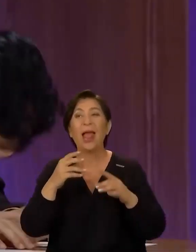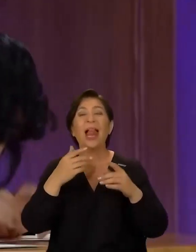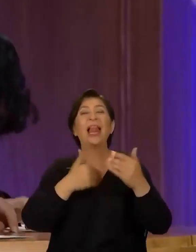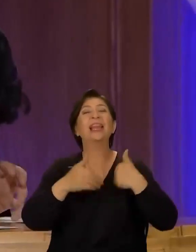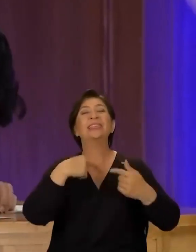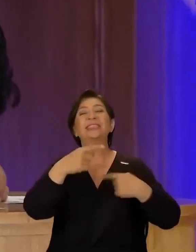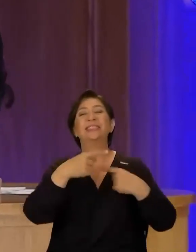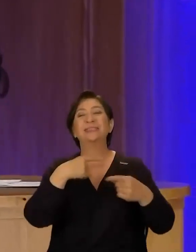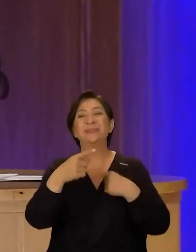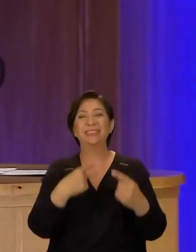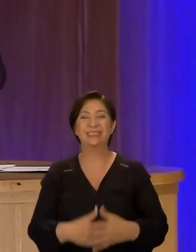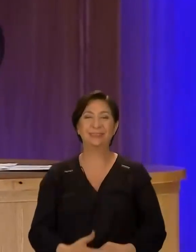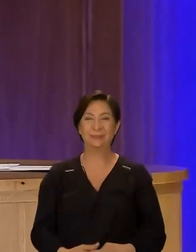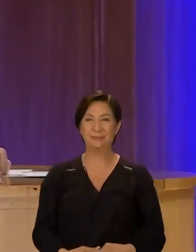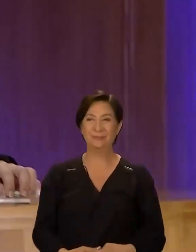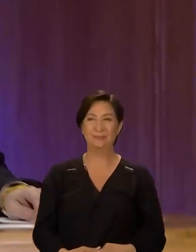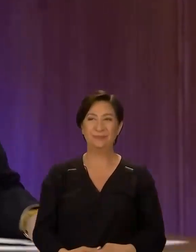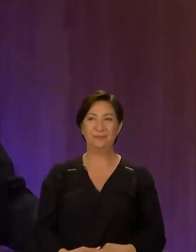İlişkimizin.